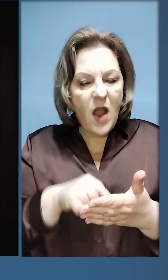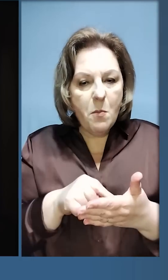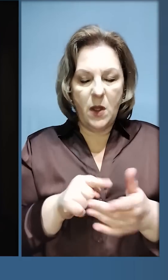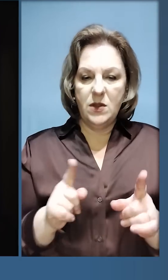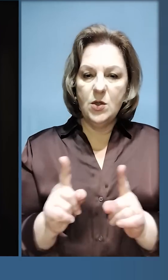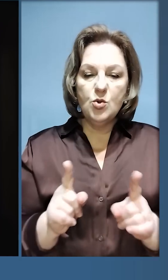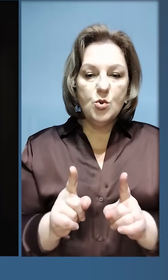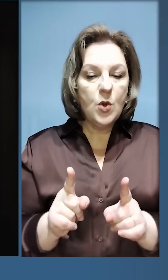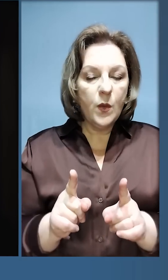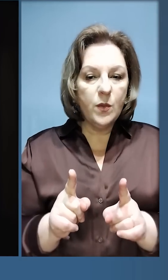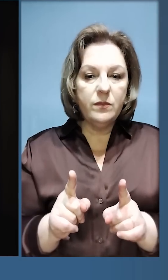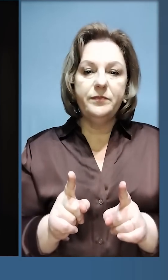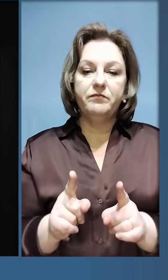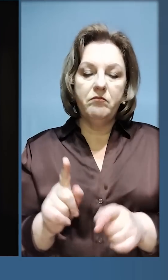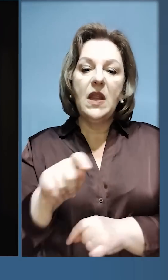Я не впевнений, що